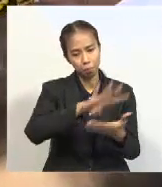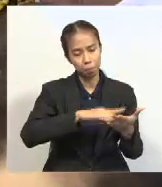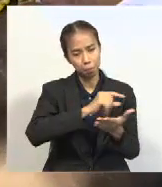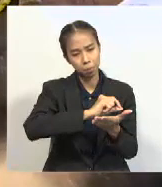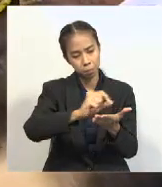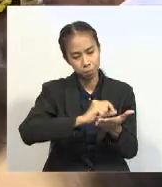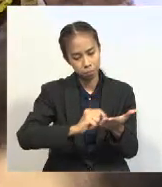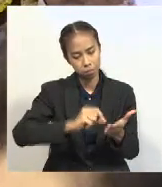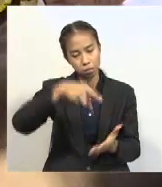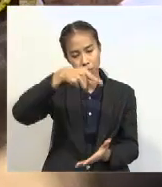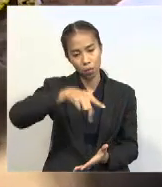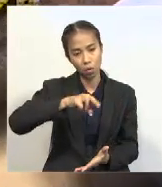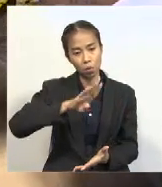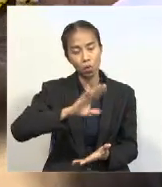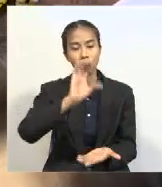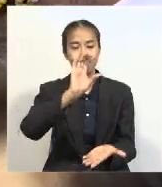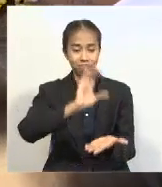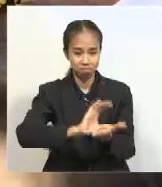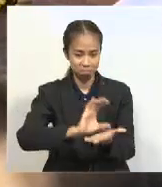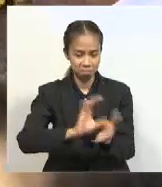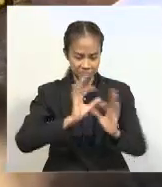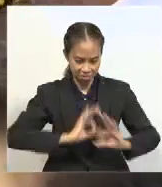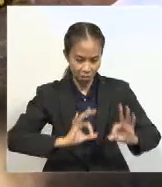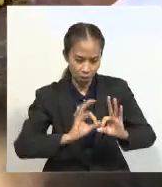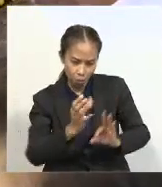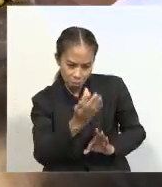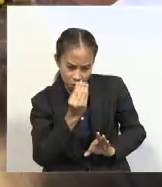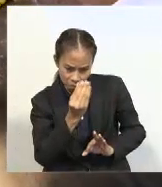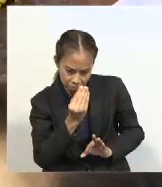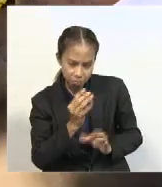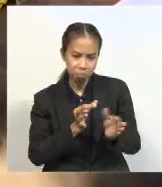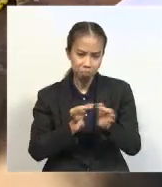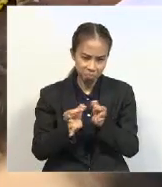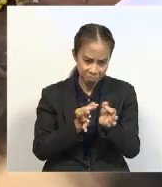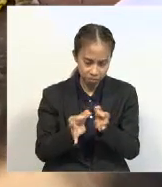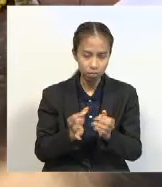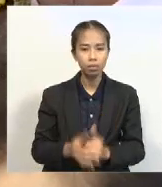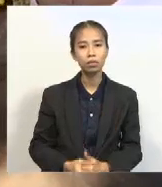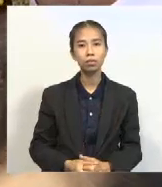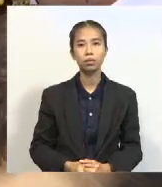ขออภัยครับอย่างร่างพระราชบัญญัติงบประมาณที่ต้องช่วยกันติดตามอภิปรายต่อไปครับ